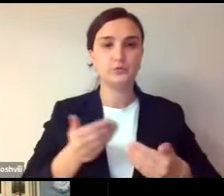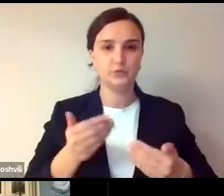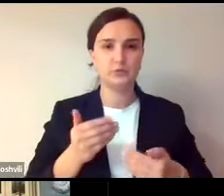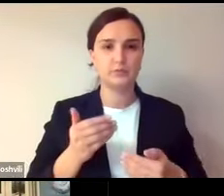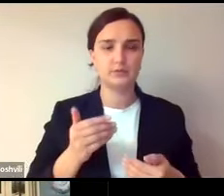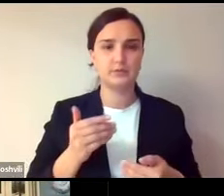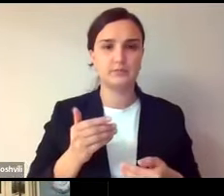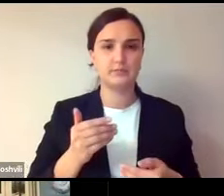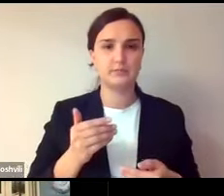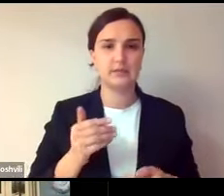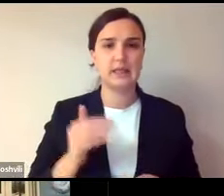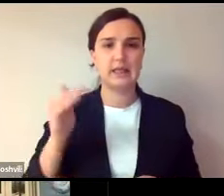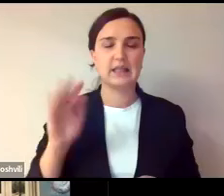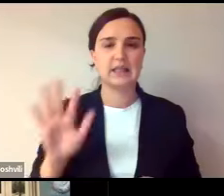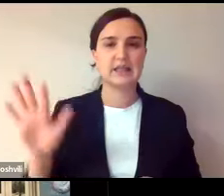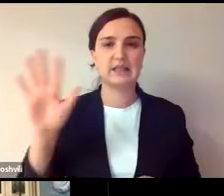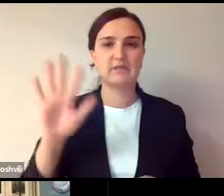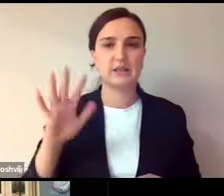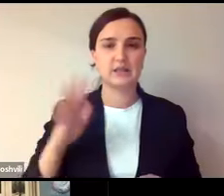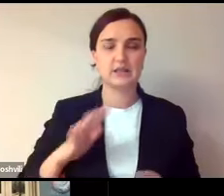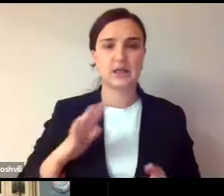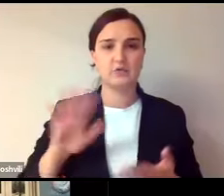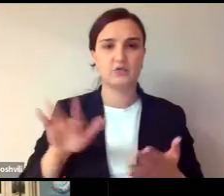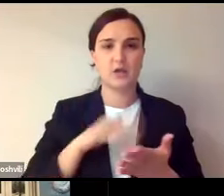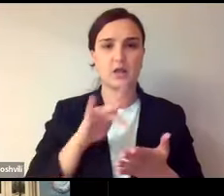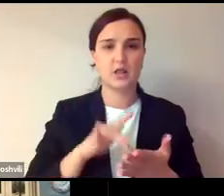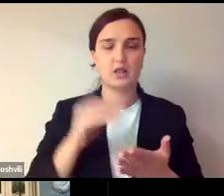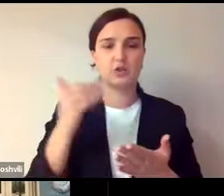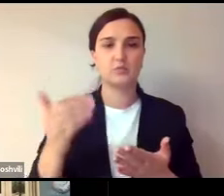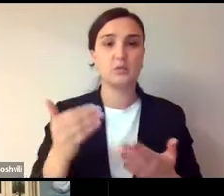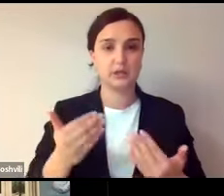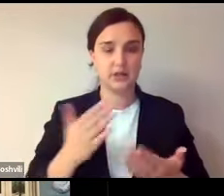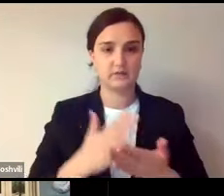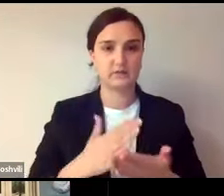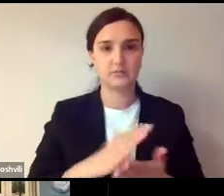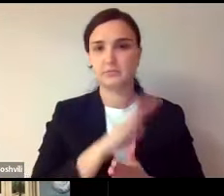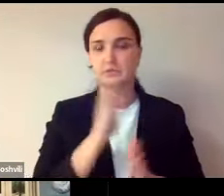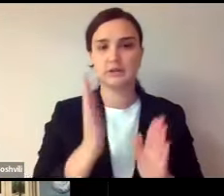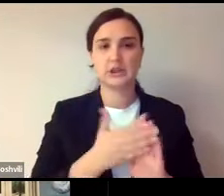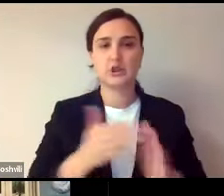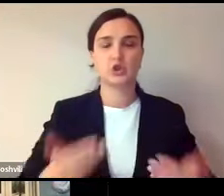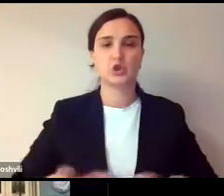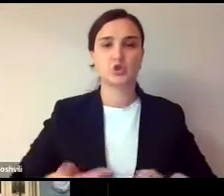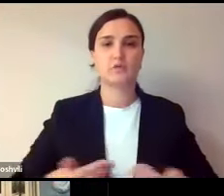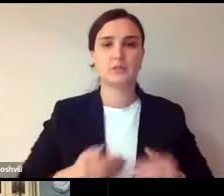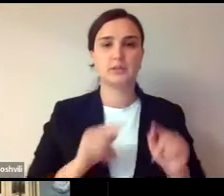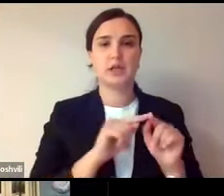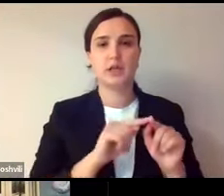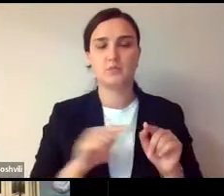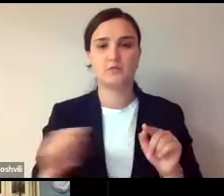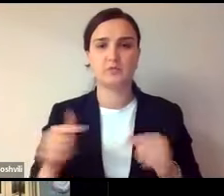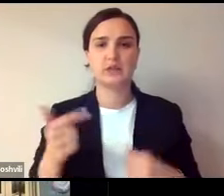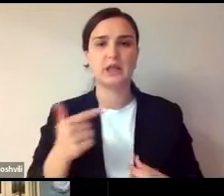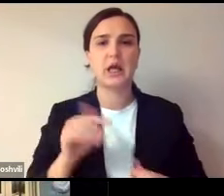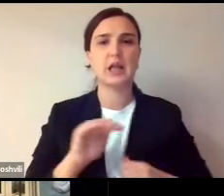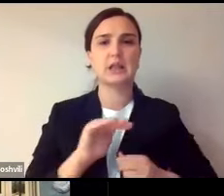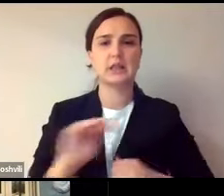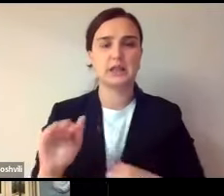საქართველოს ერთ-ერთ ულამაზეს ქალაქში, მათ აქვთ მთელი ცხოვრების განმავლობაში